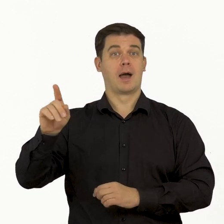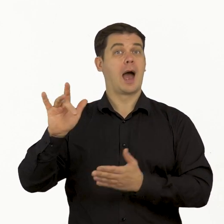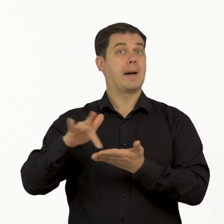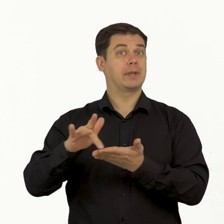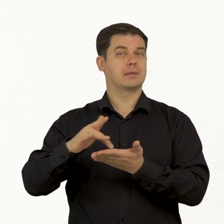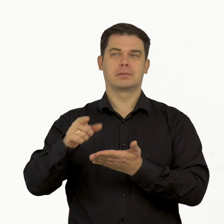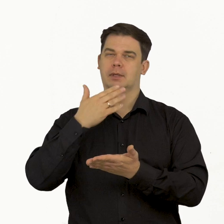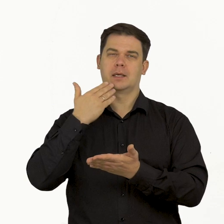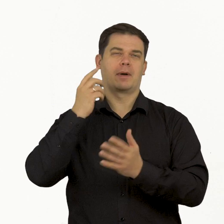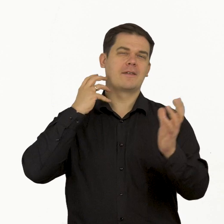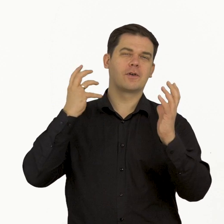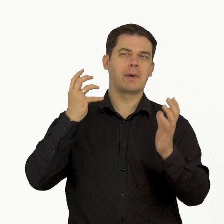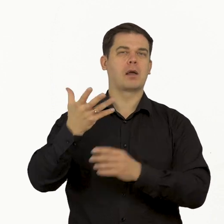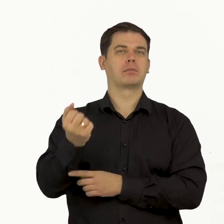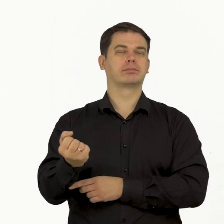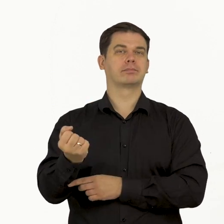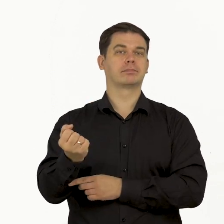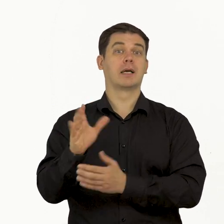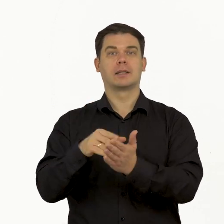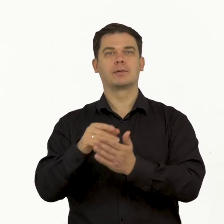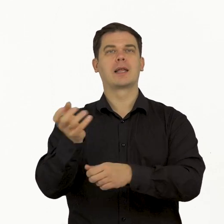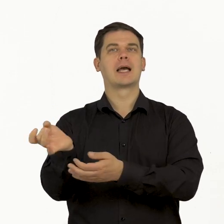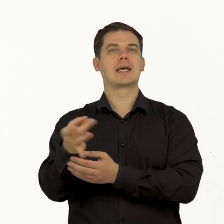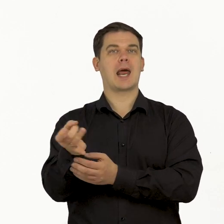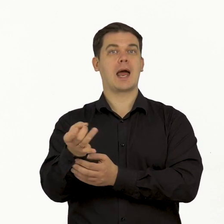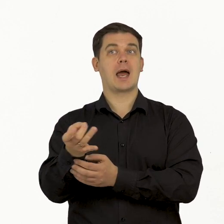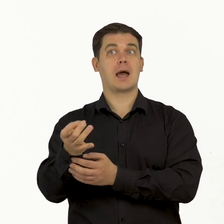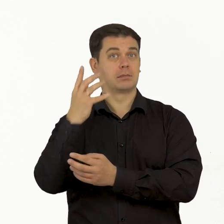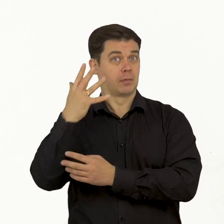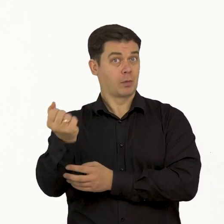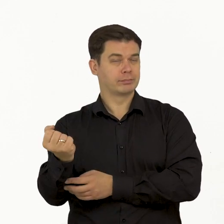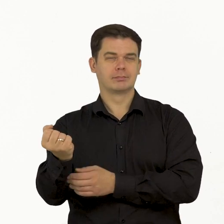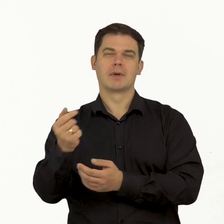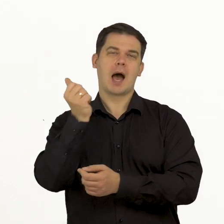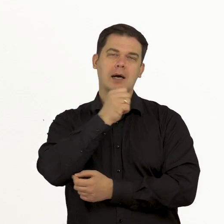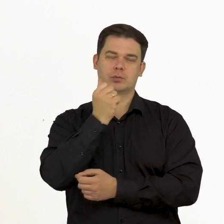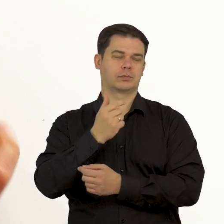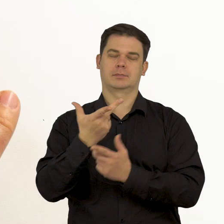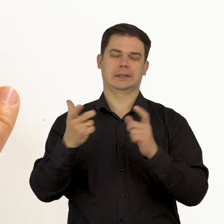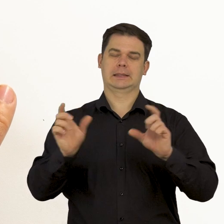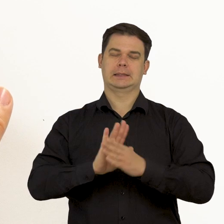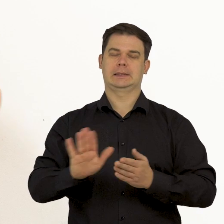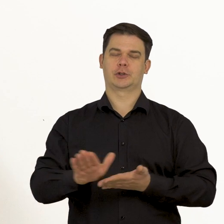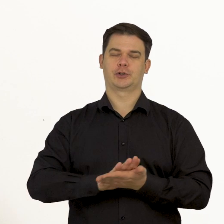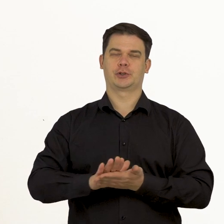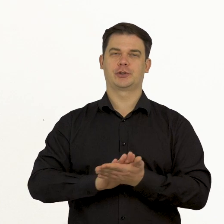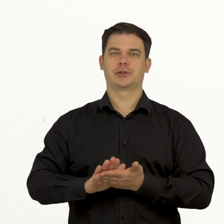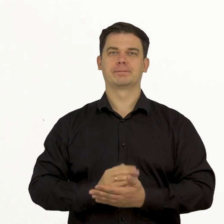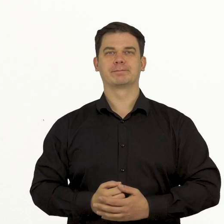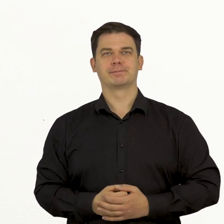nie będzie zachowanych żadnych naszych danych, np. osiągnięć w grach czy zapamiętanych haseł.